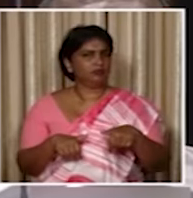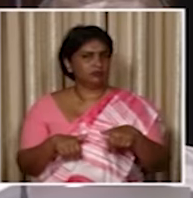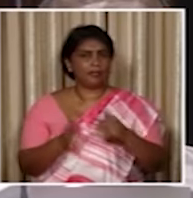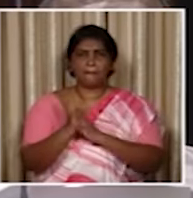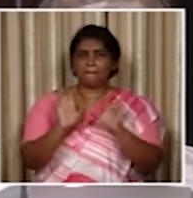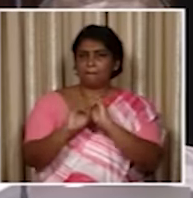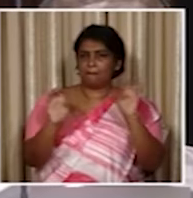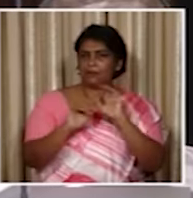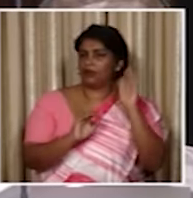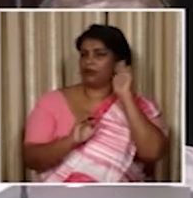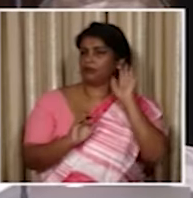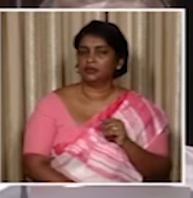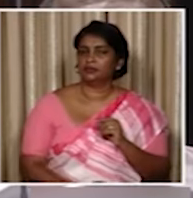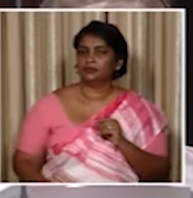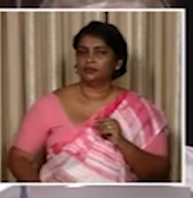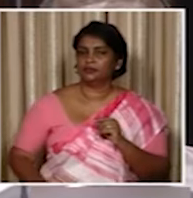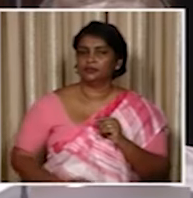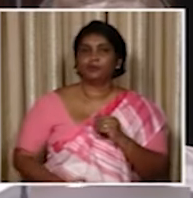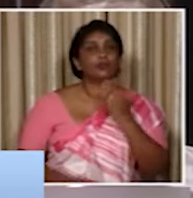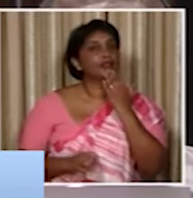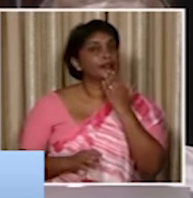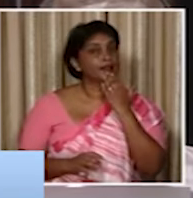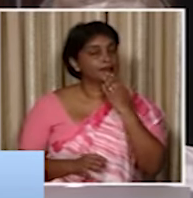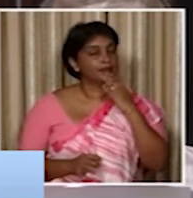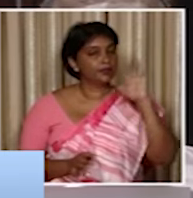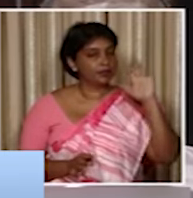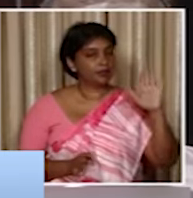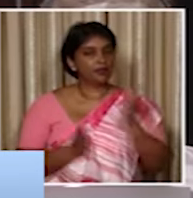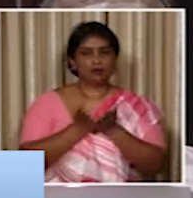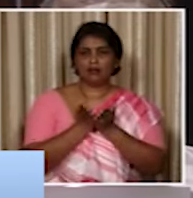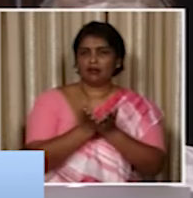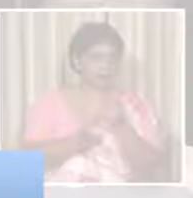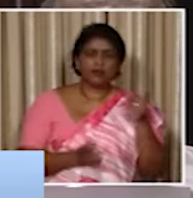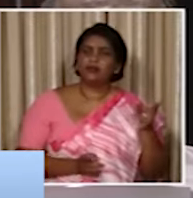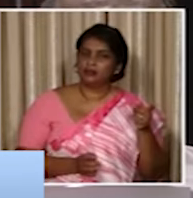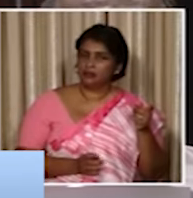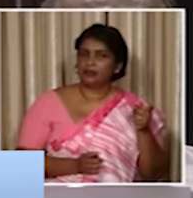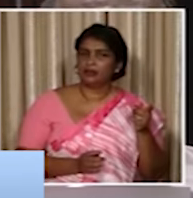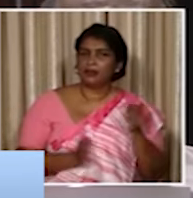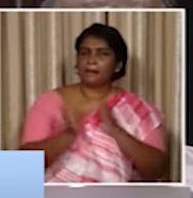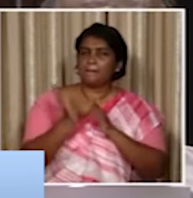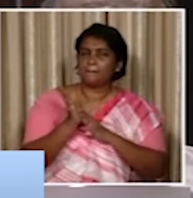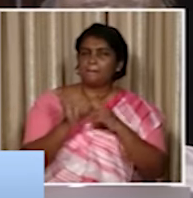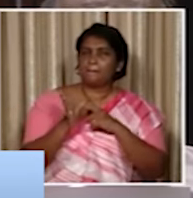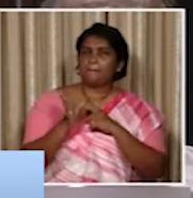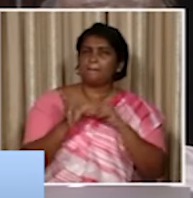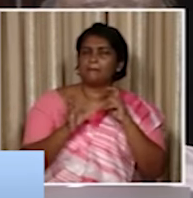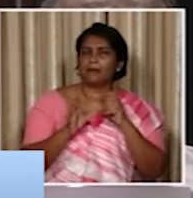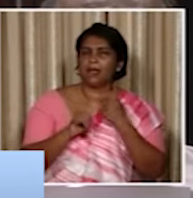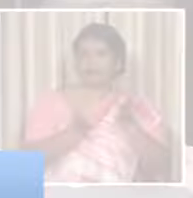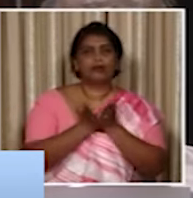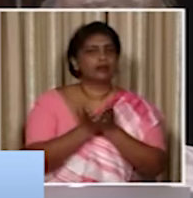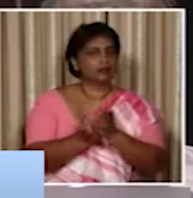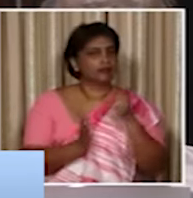මාධ්‍ය මගින් දැනුම් දීමක් කරලා තියෙනවා ඇමරිකාව ඉදලා නැවගත වෙලා තියෙන මැක්ස් කියන කම්පැනිය යන ඩේලි කියන